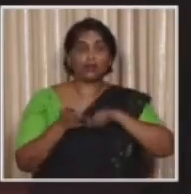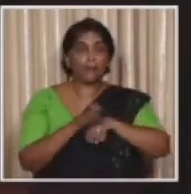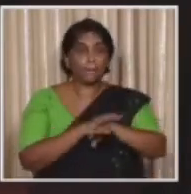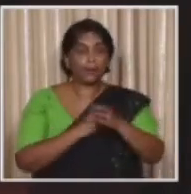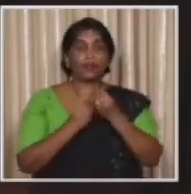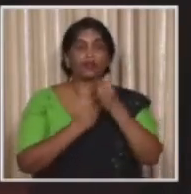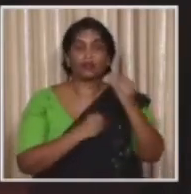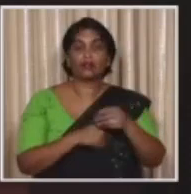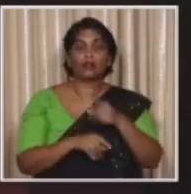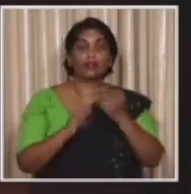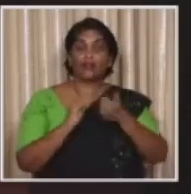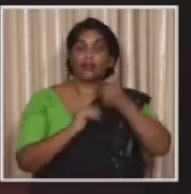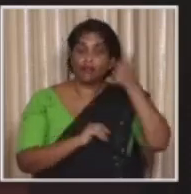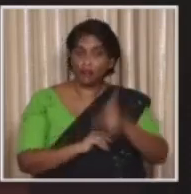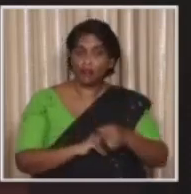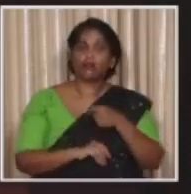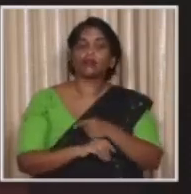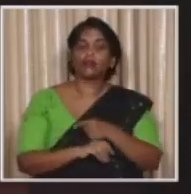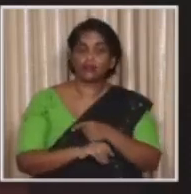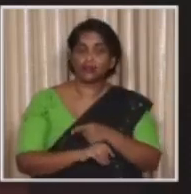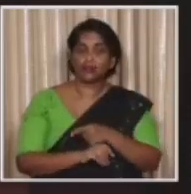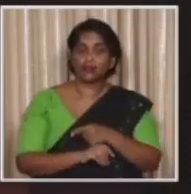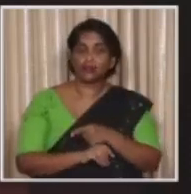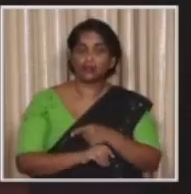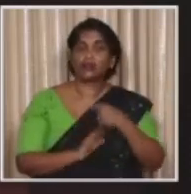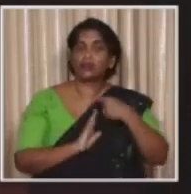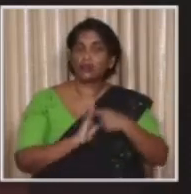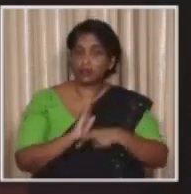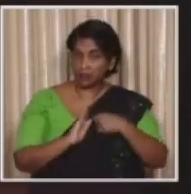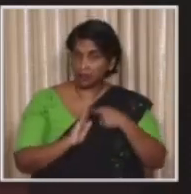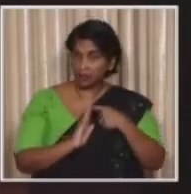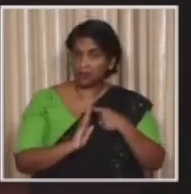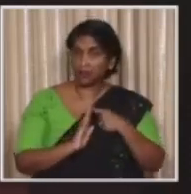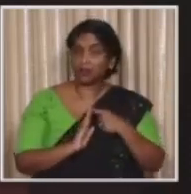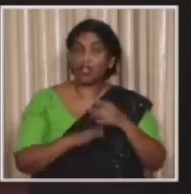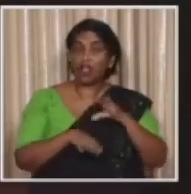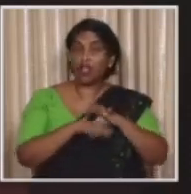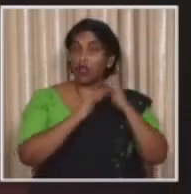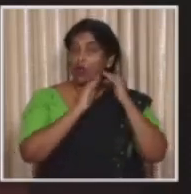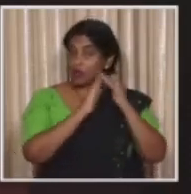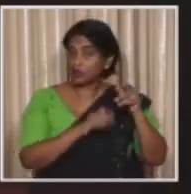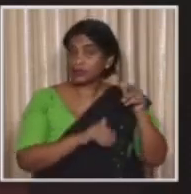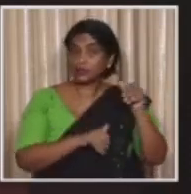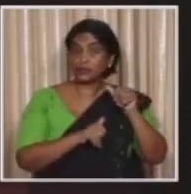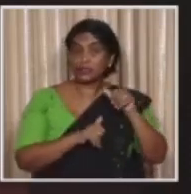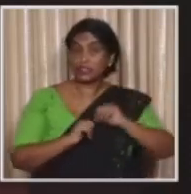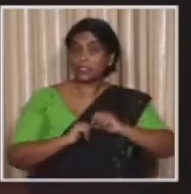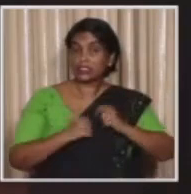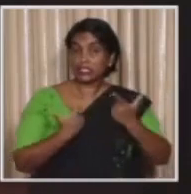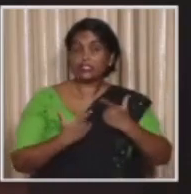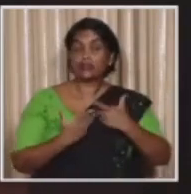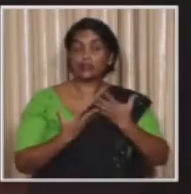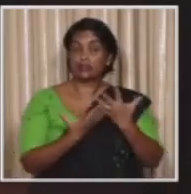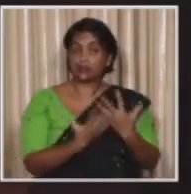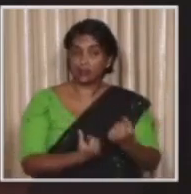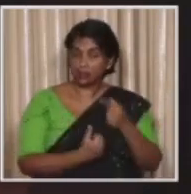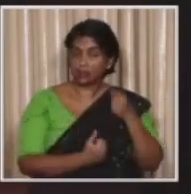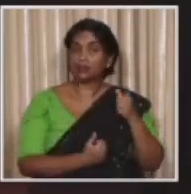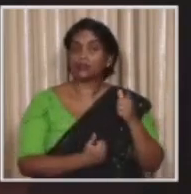එක. ඊට වැඩිය වැදගත් මේ රටේ රෝහල් පද්ධතියට ජීවිත බේරා ගන්නා